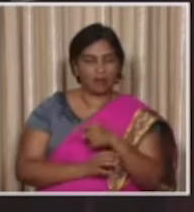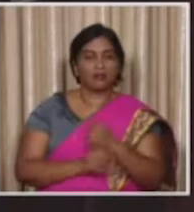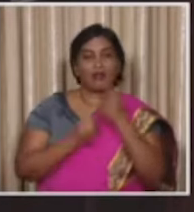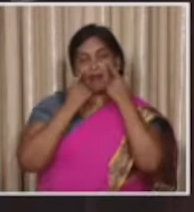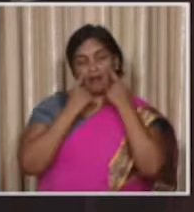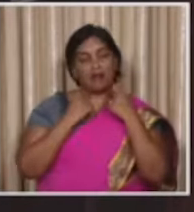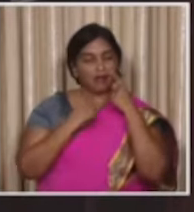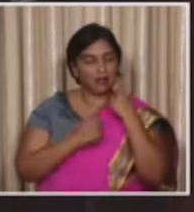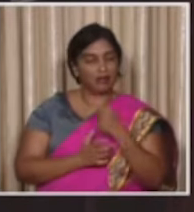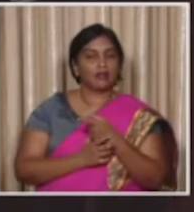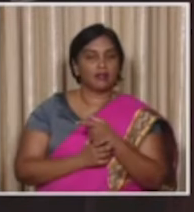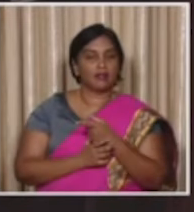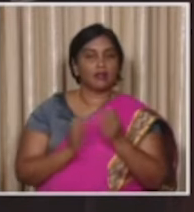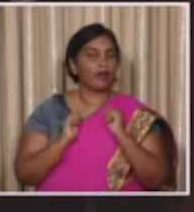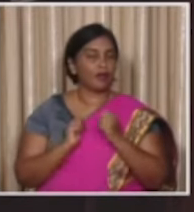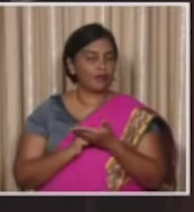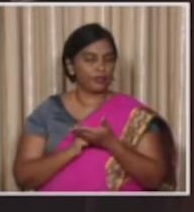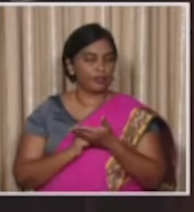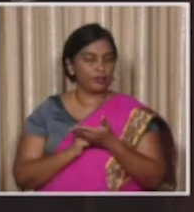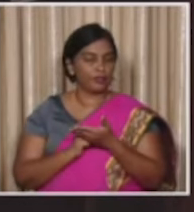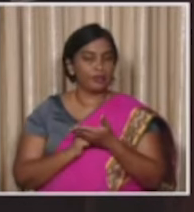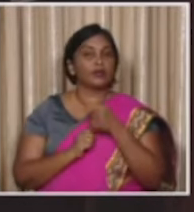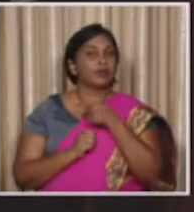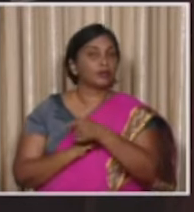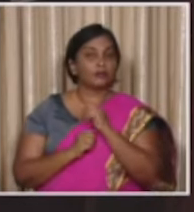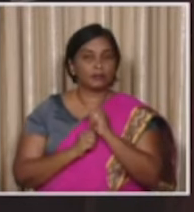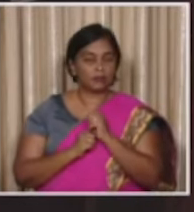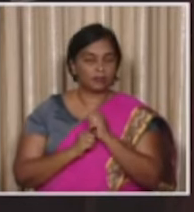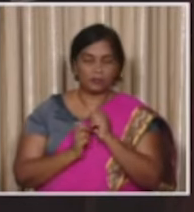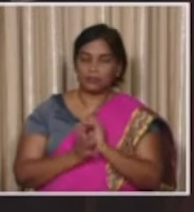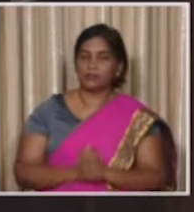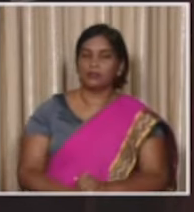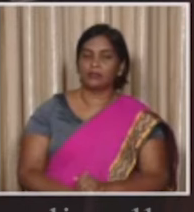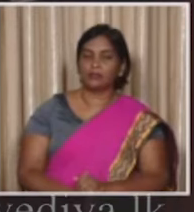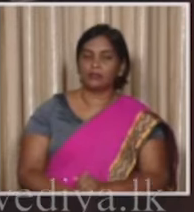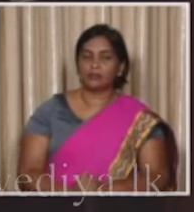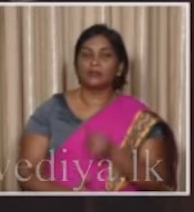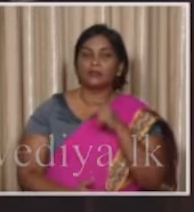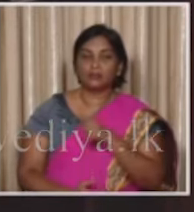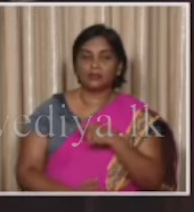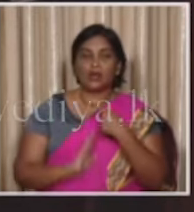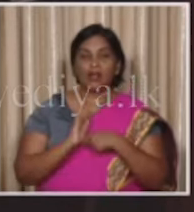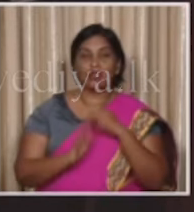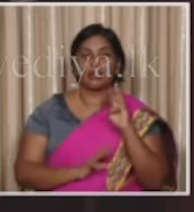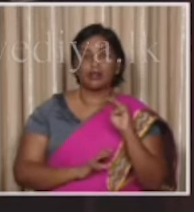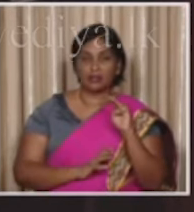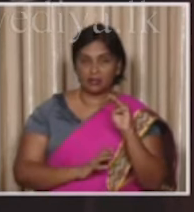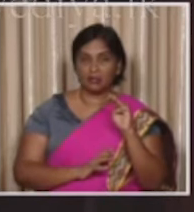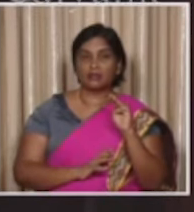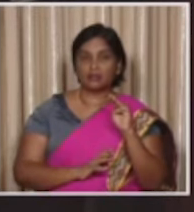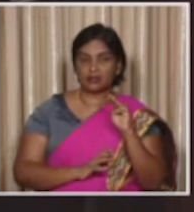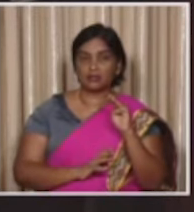අඬලා මේ මොකද මේ? මේ මොකද වෙලා තියෙන්නේ? විහාරමාදේවිත් ලක්ෂ 30ක් කට ඇරලා